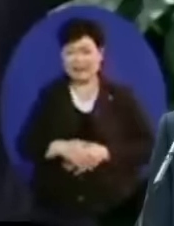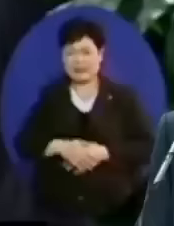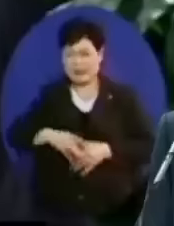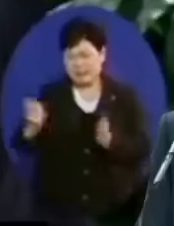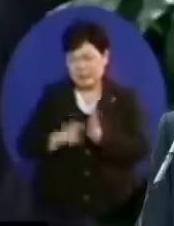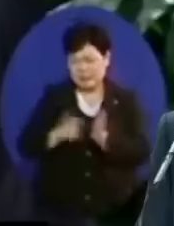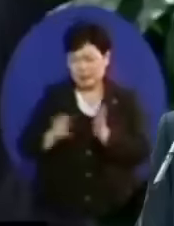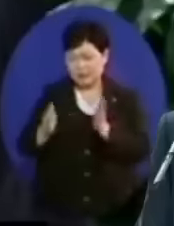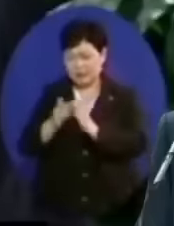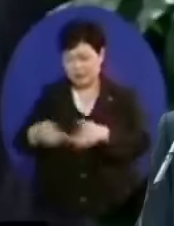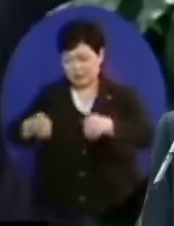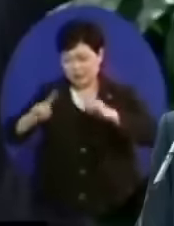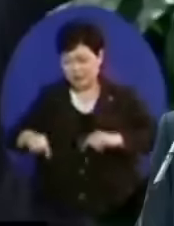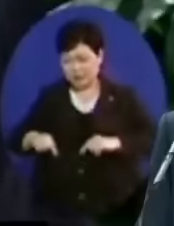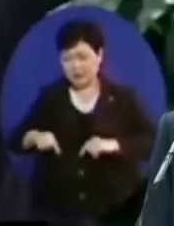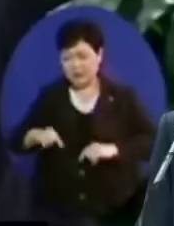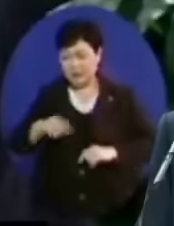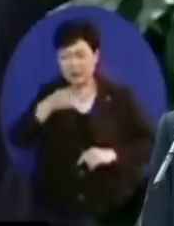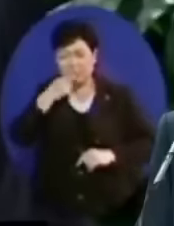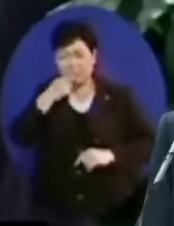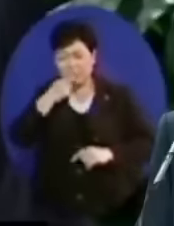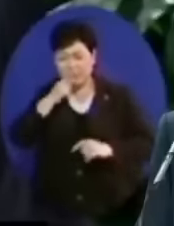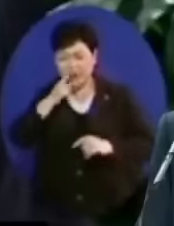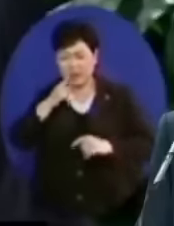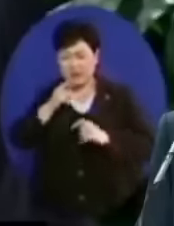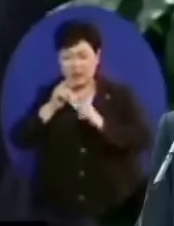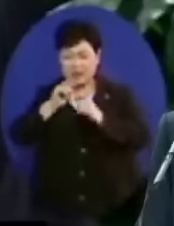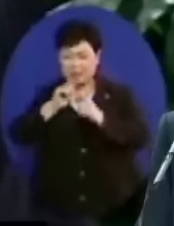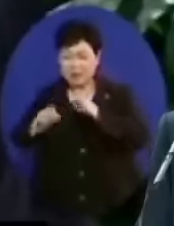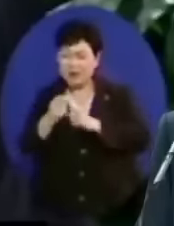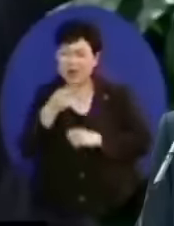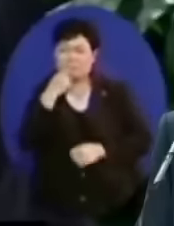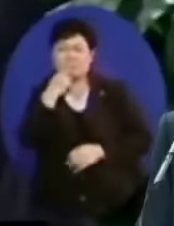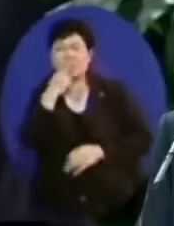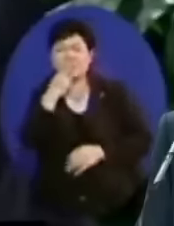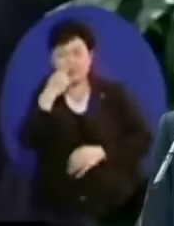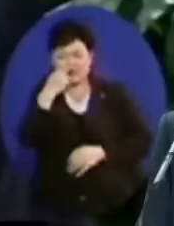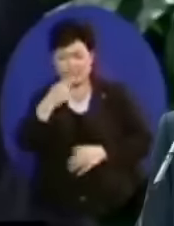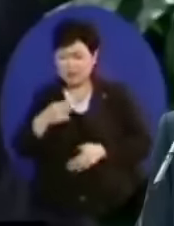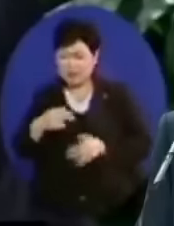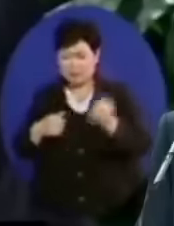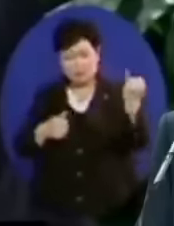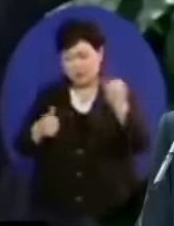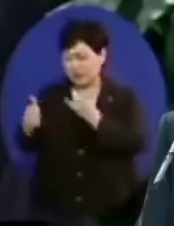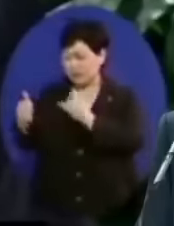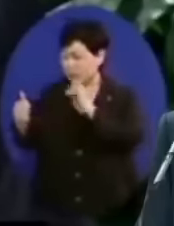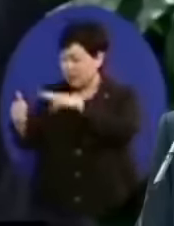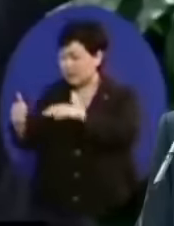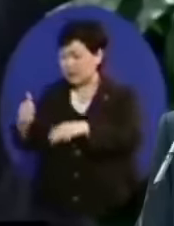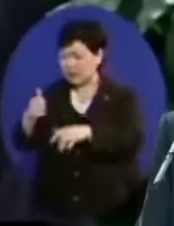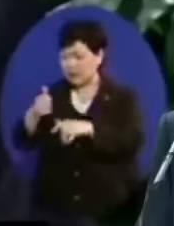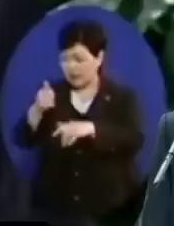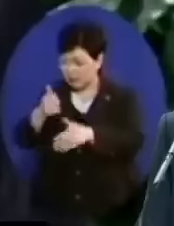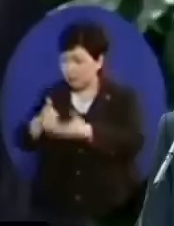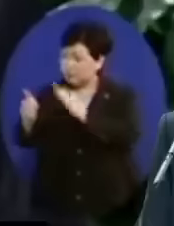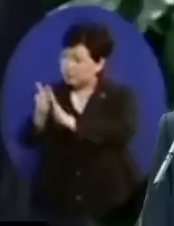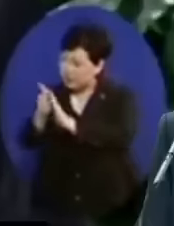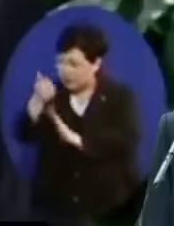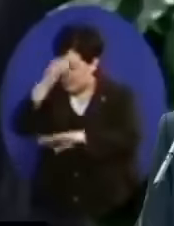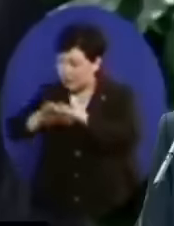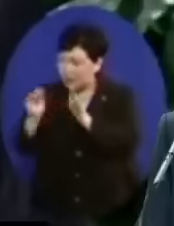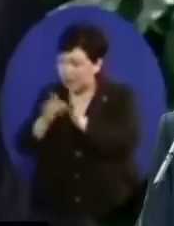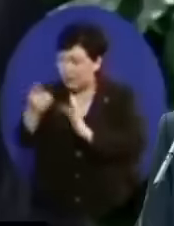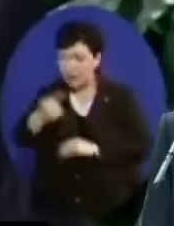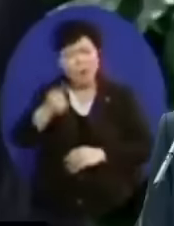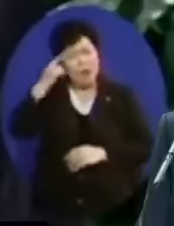신속히 집에 들어오자마자 담배불을 붙이십니다. 여보, 주님을 예배하고 하나님을 섬기고 왔는데 왜